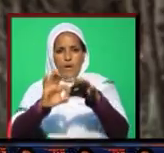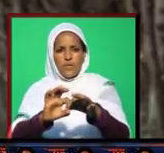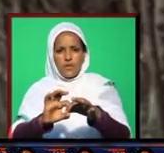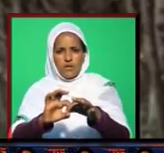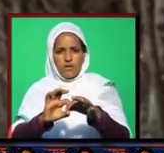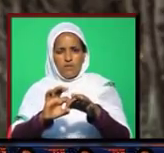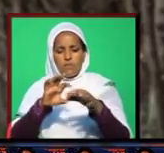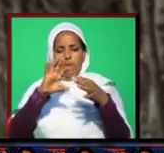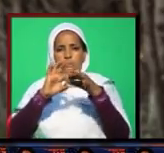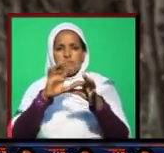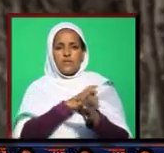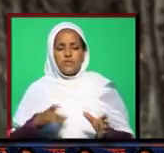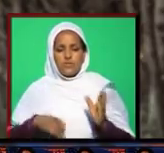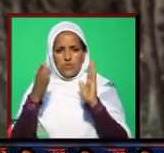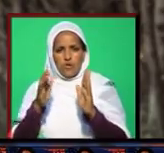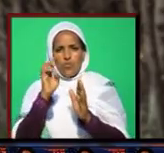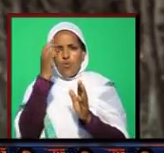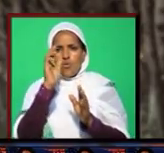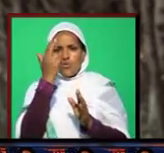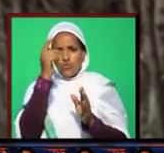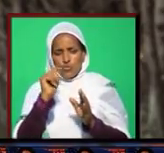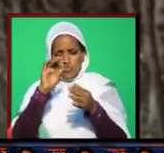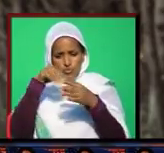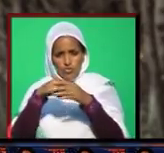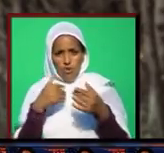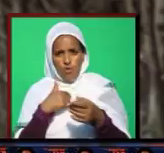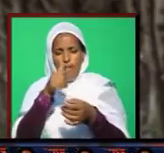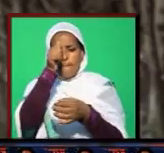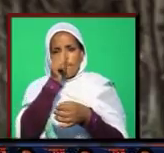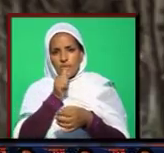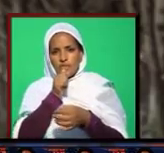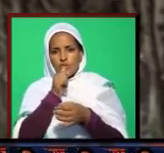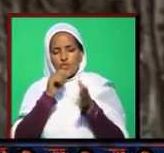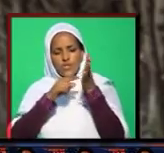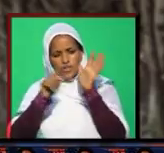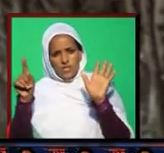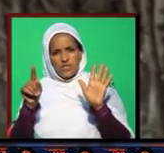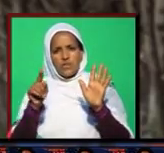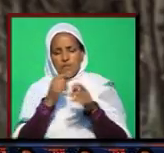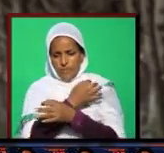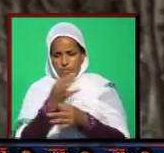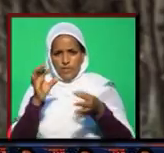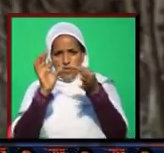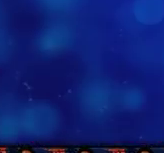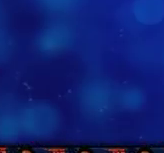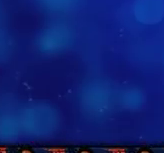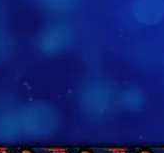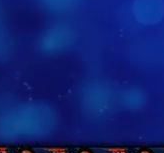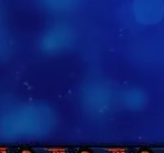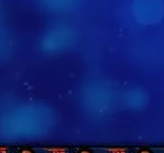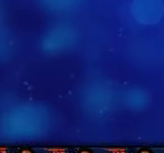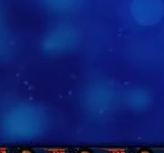ምእመናን በምስጢሩን እያጎላ እያራቀቀ መናገር ነበር እወዳለሁ ብለዋል ማለት ነው።